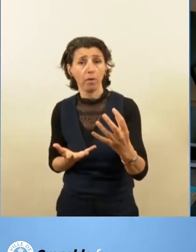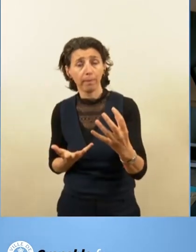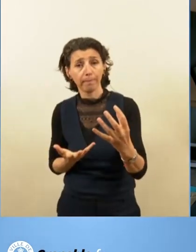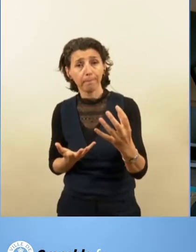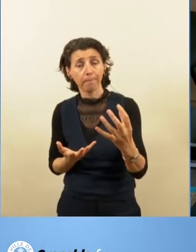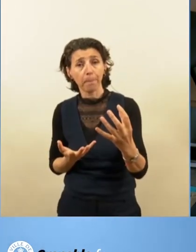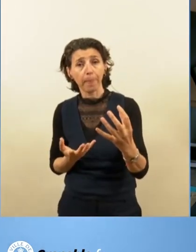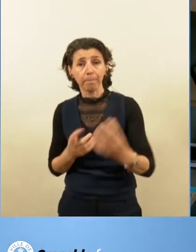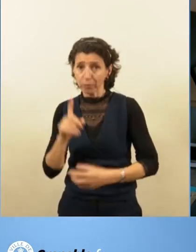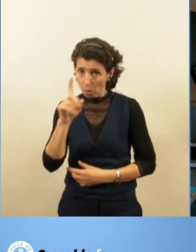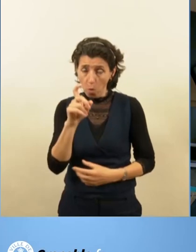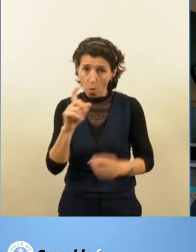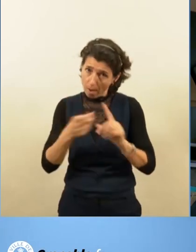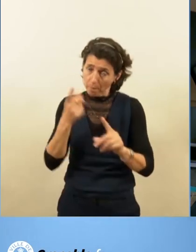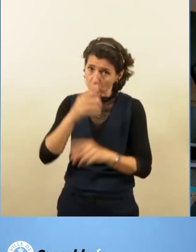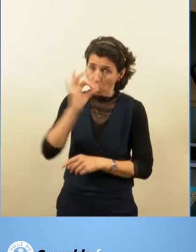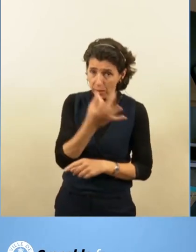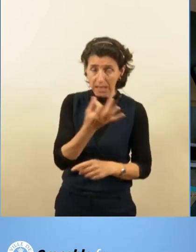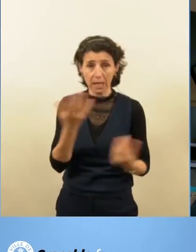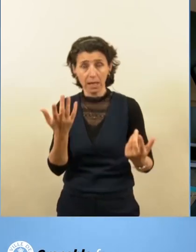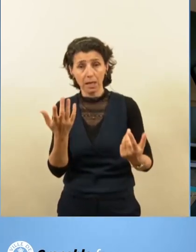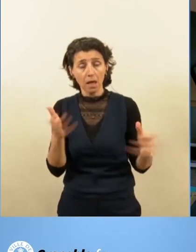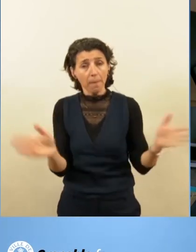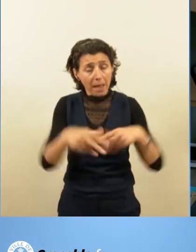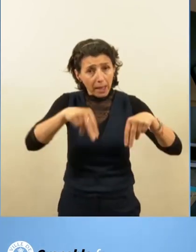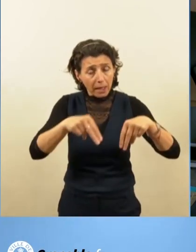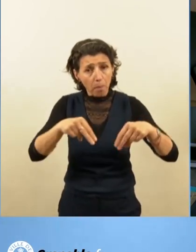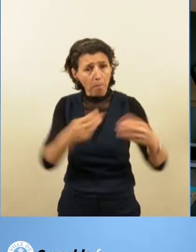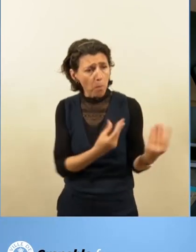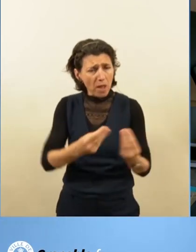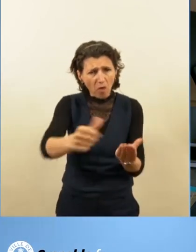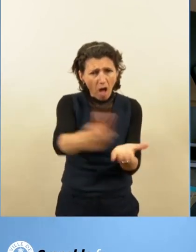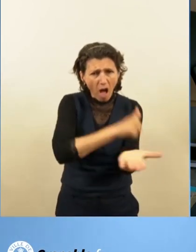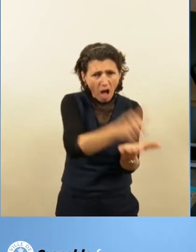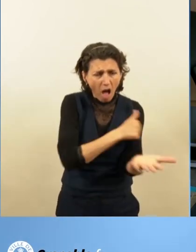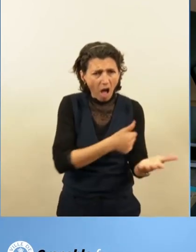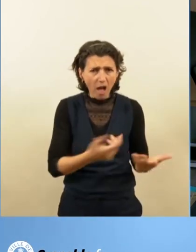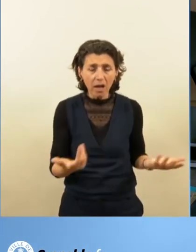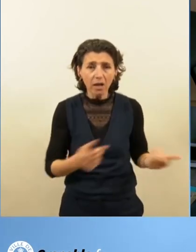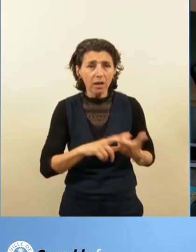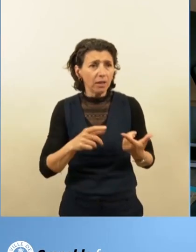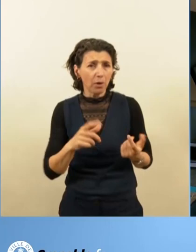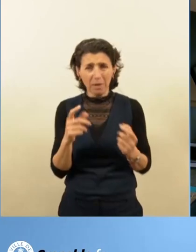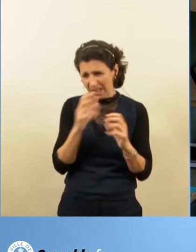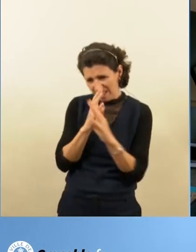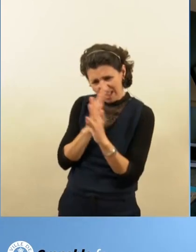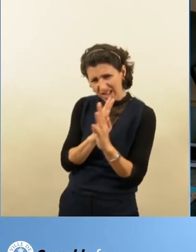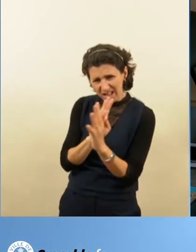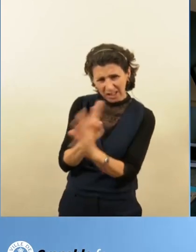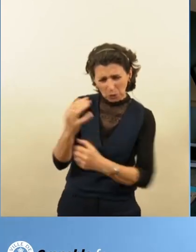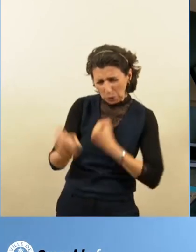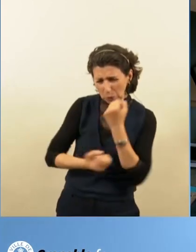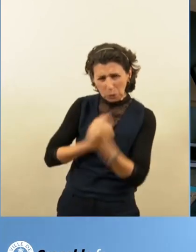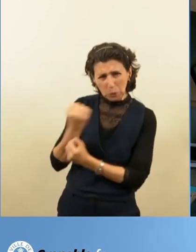tue des populations on utilise des personnes qui souffrent un maximum pour aller chercher les terres enfin il y a